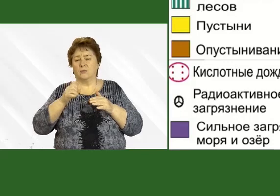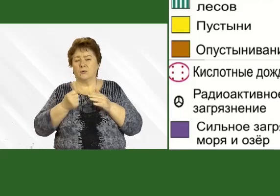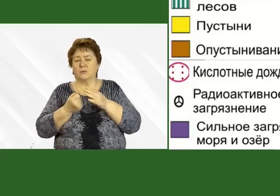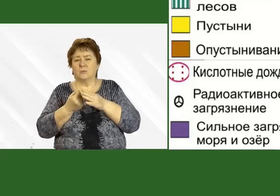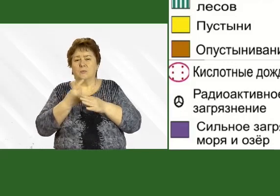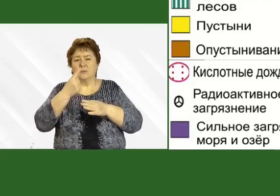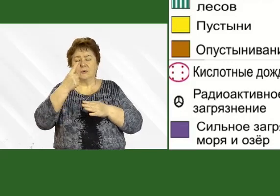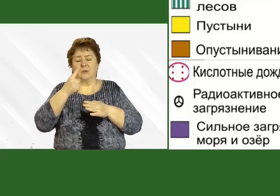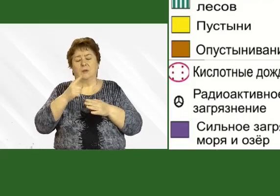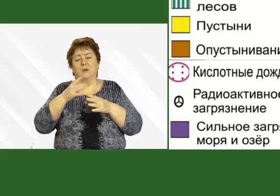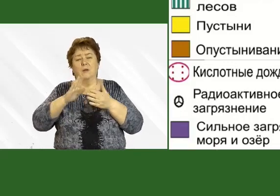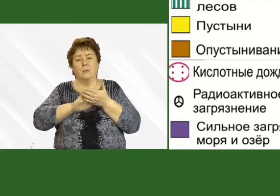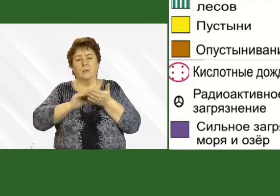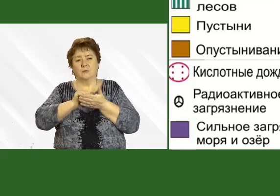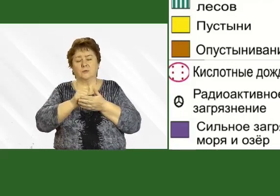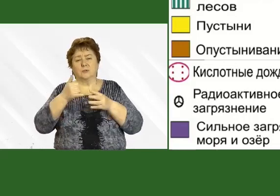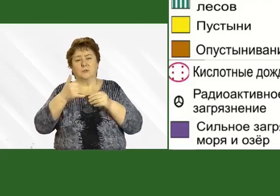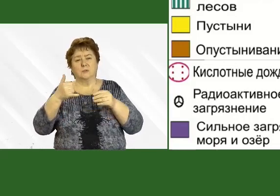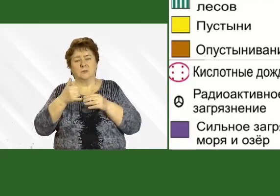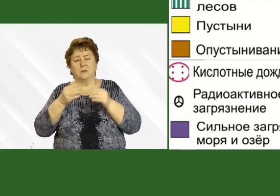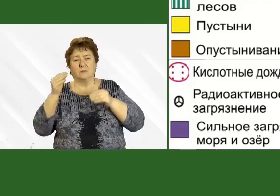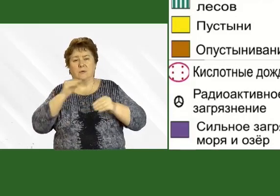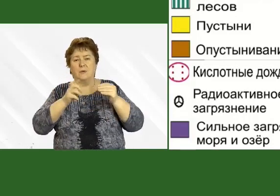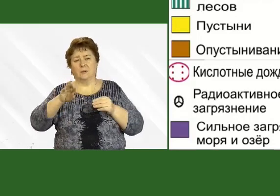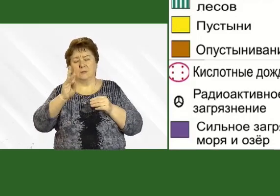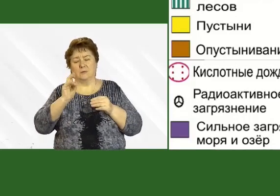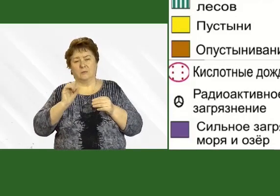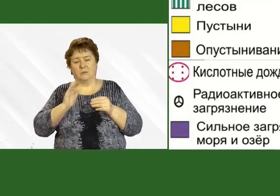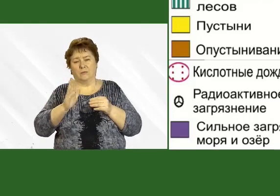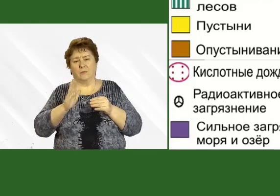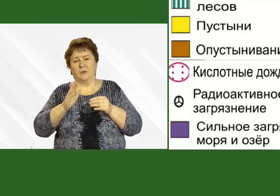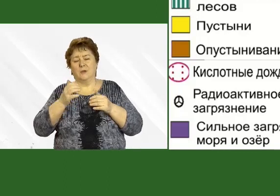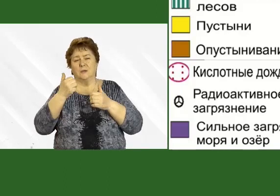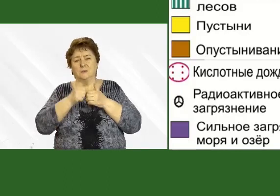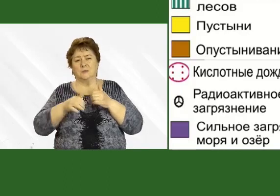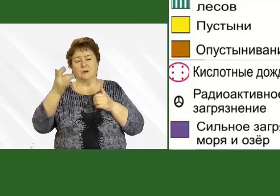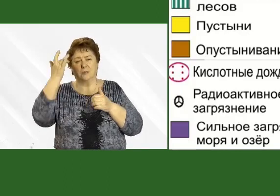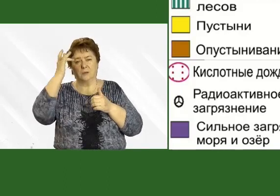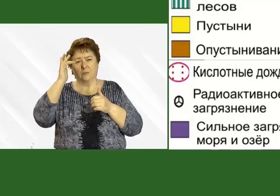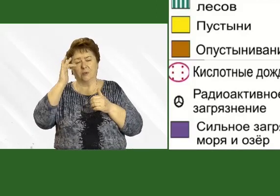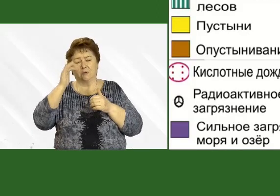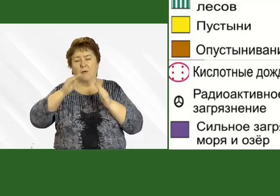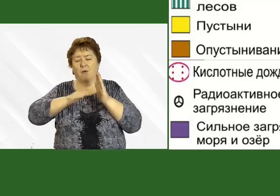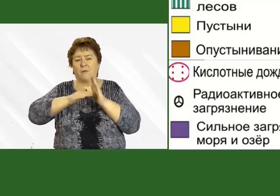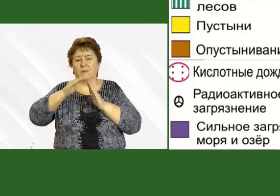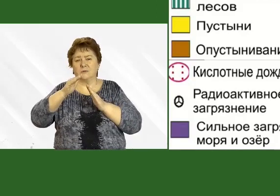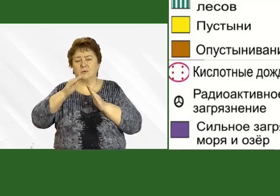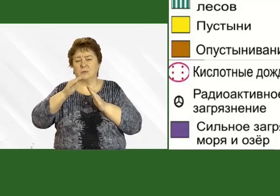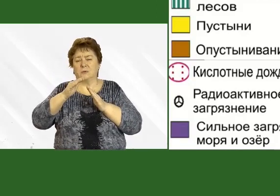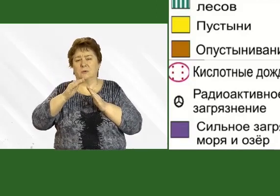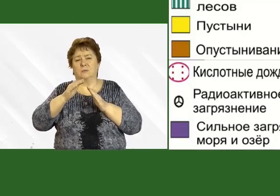разрушению земель формирование б блендов центральной америки высокими темпами